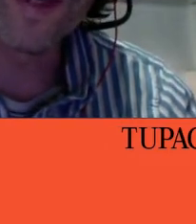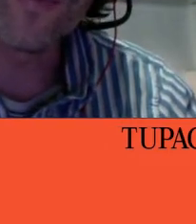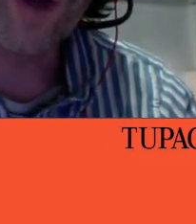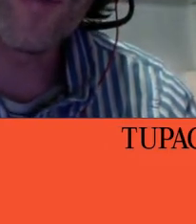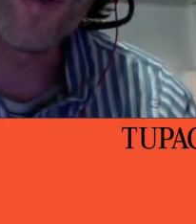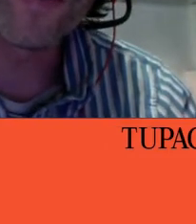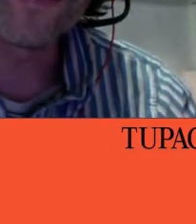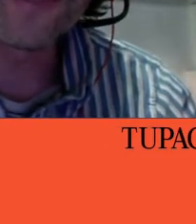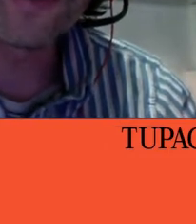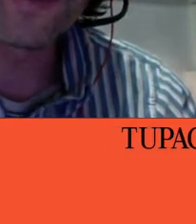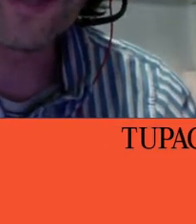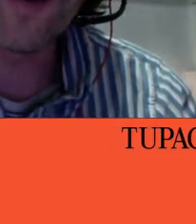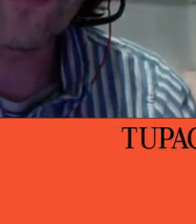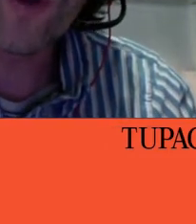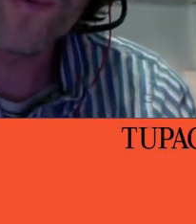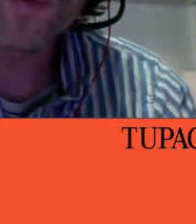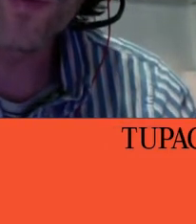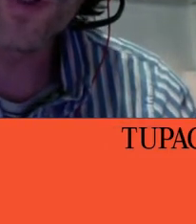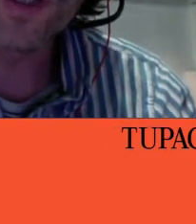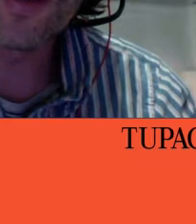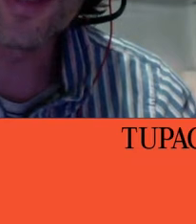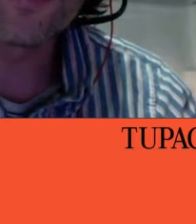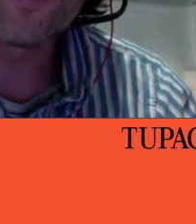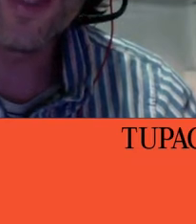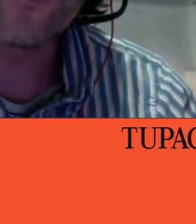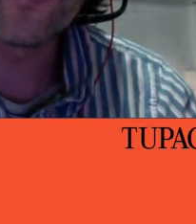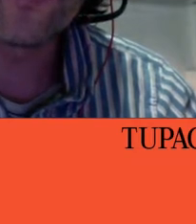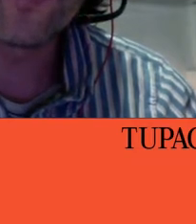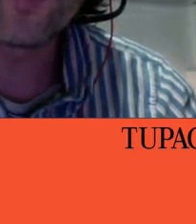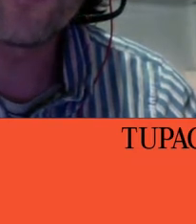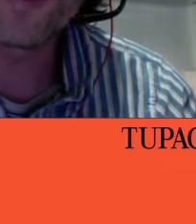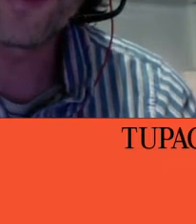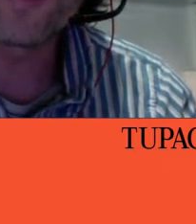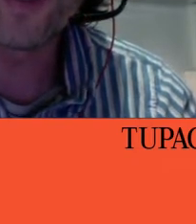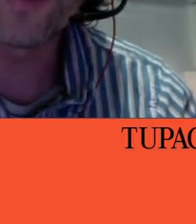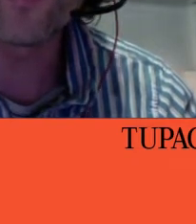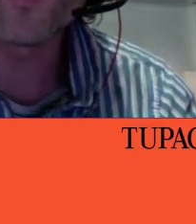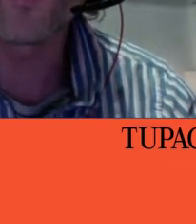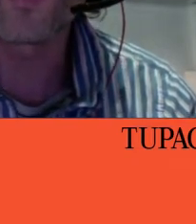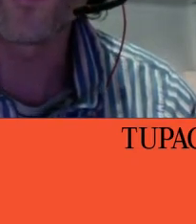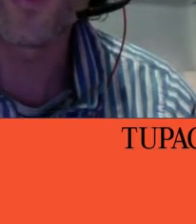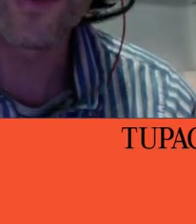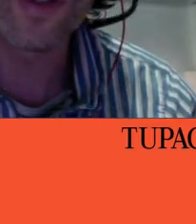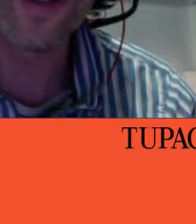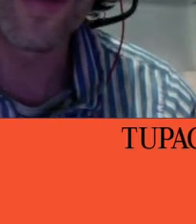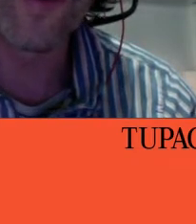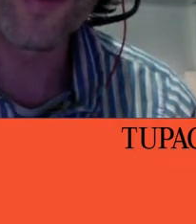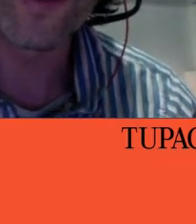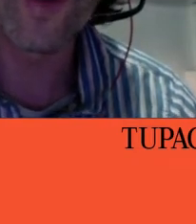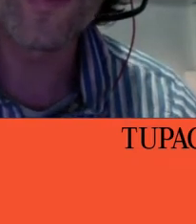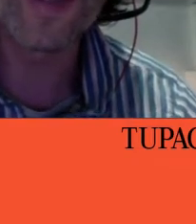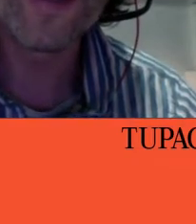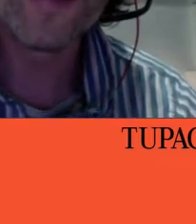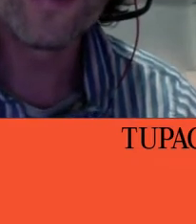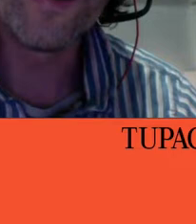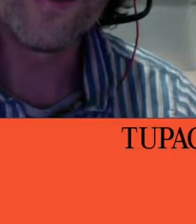good things than problems. Basically, our problems working collectively have to do with finding the right resources, because, of course,